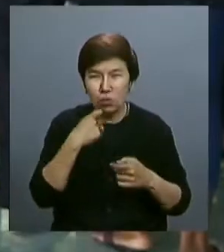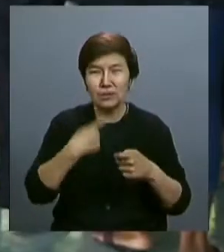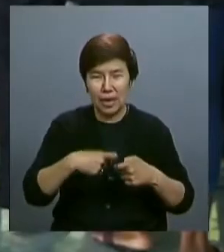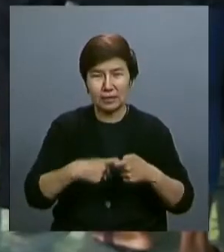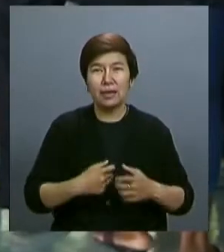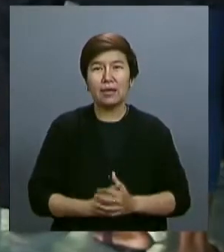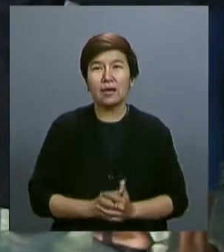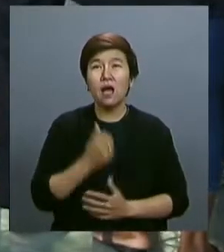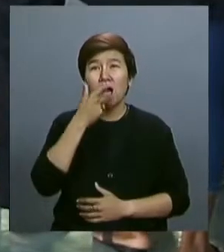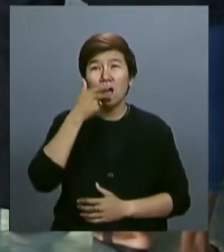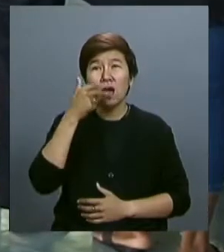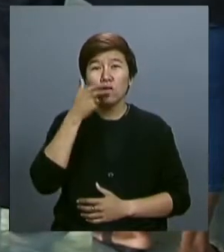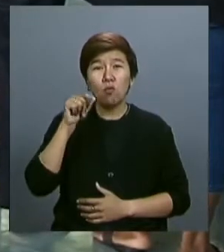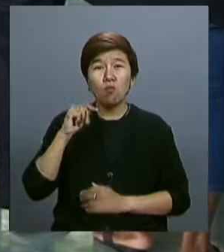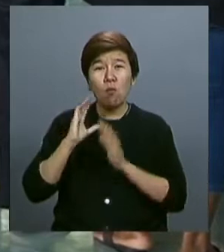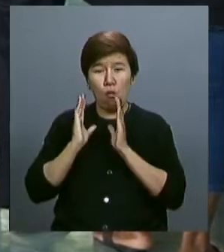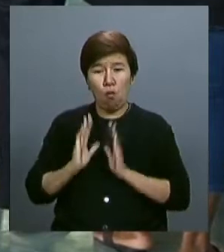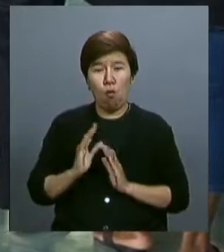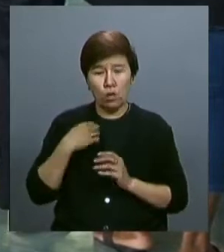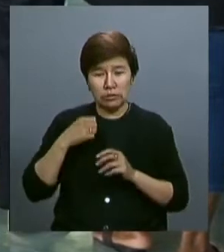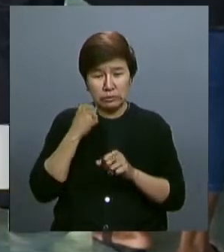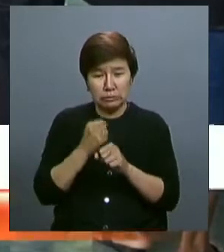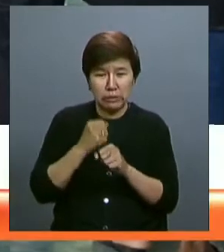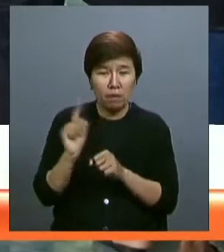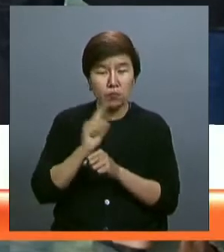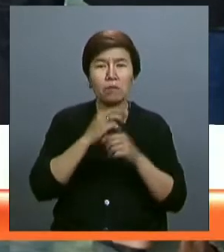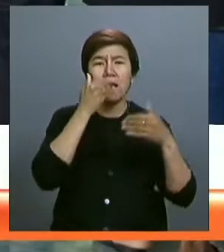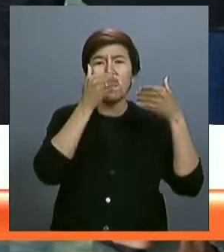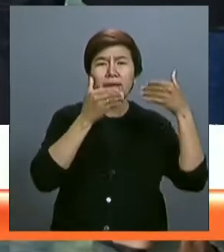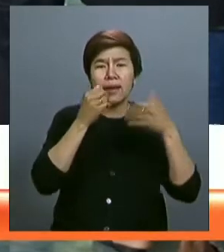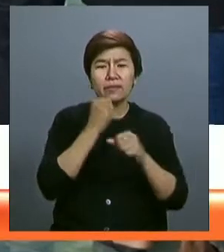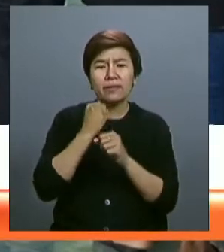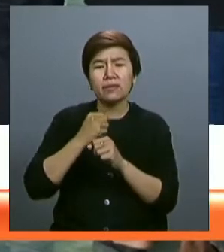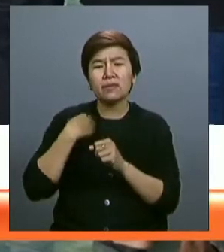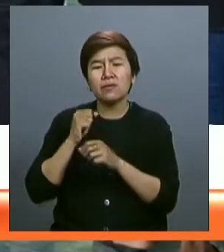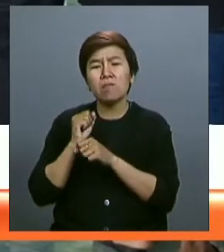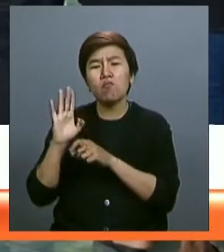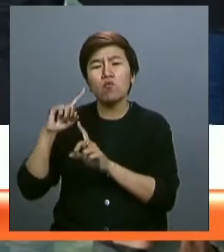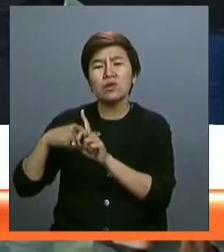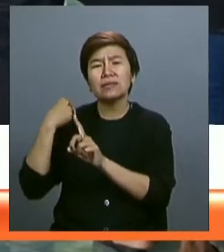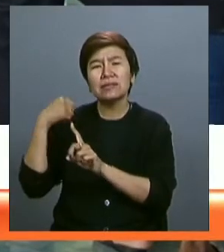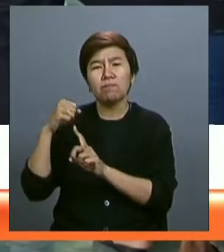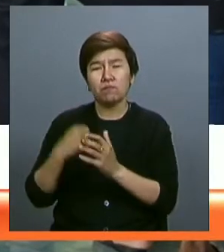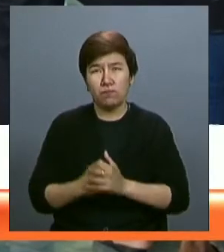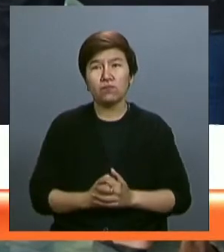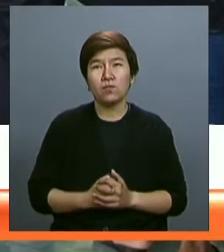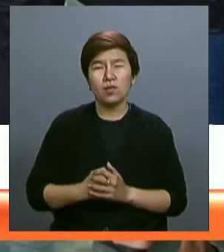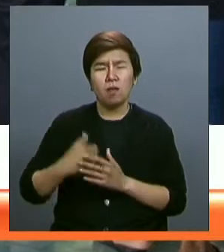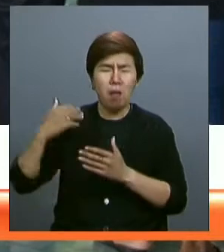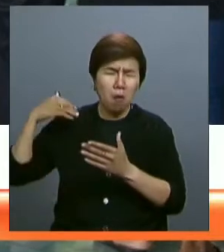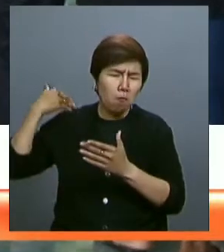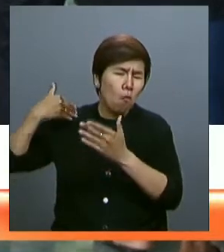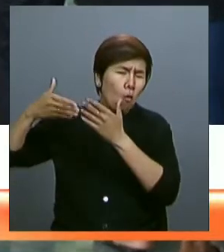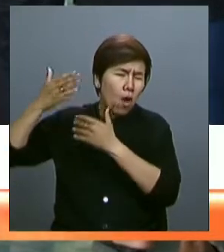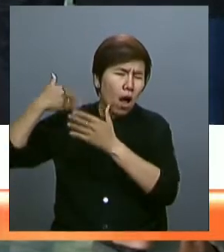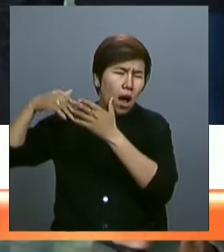ว่าเขานิยมทำในประเพณีฮานเดือน10นะวันศาสตร์เขาทำมาตั้งแต่โบราณแล้วส